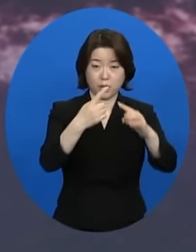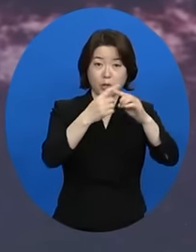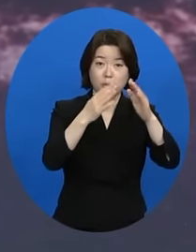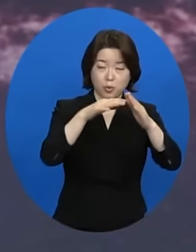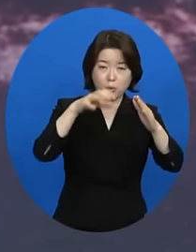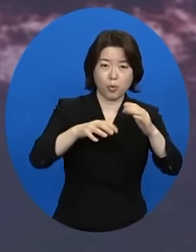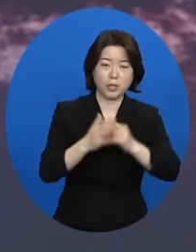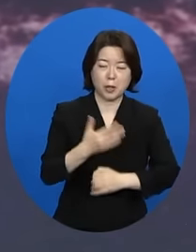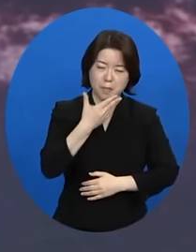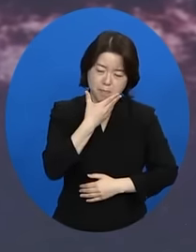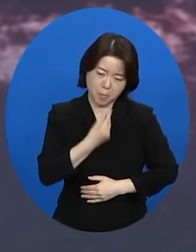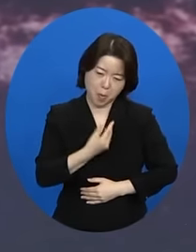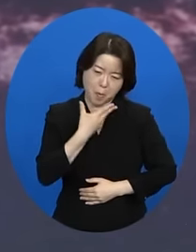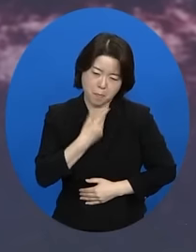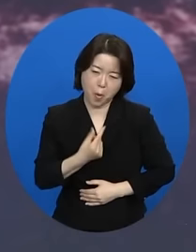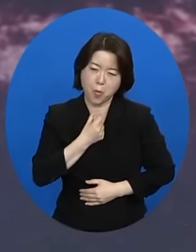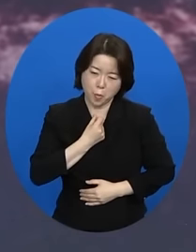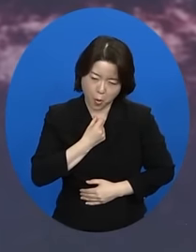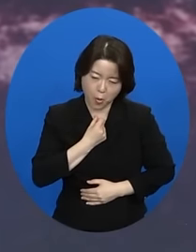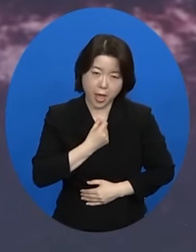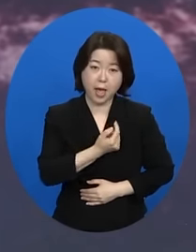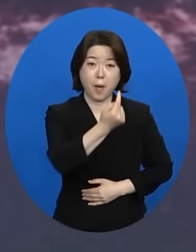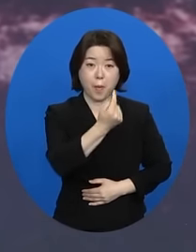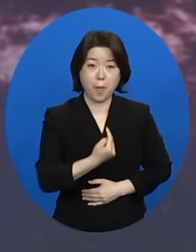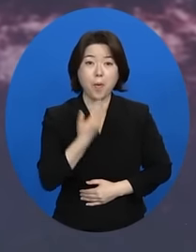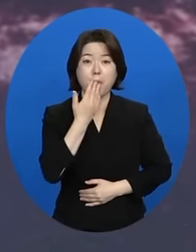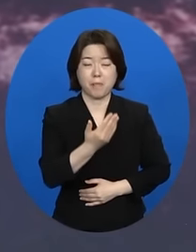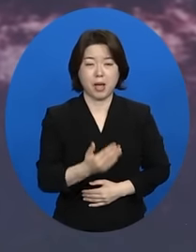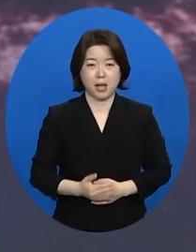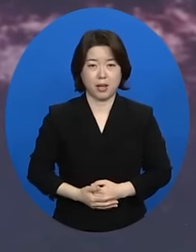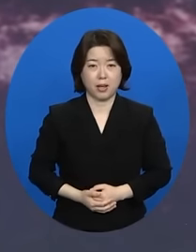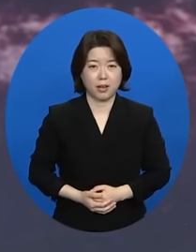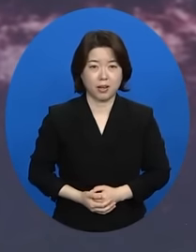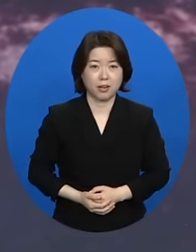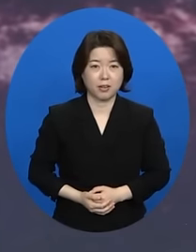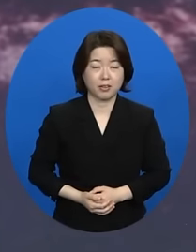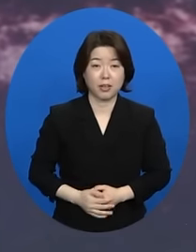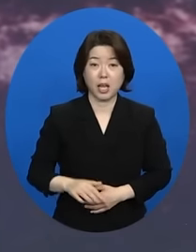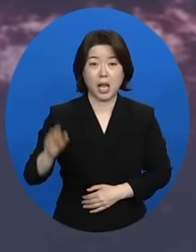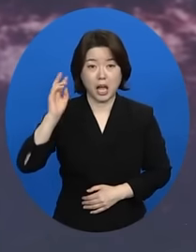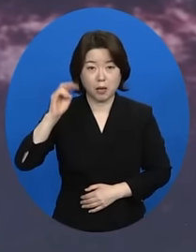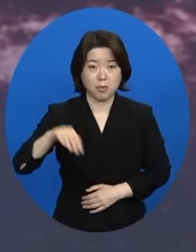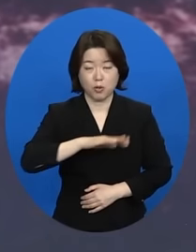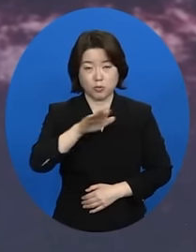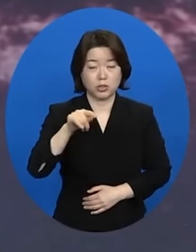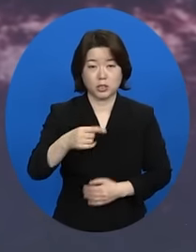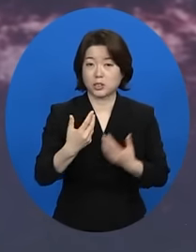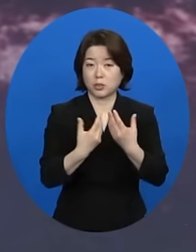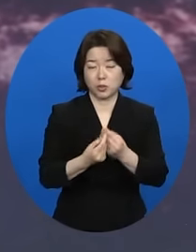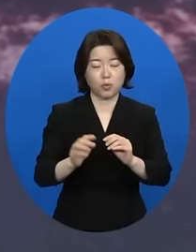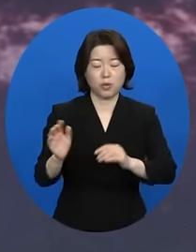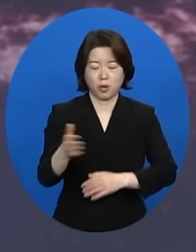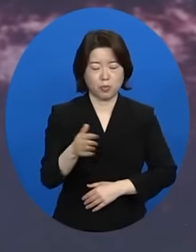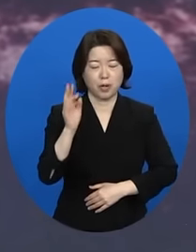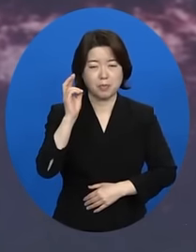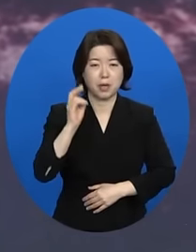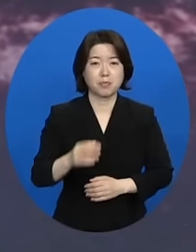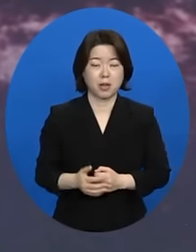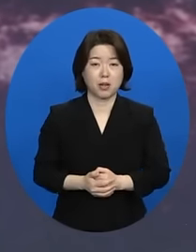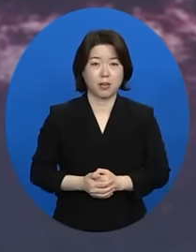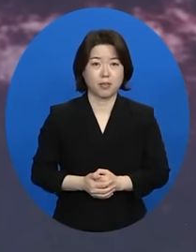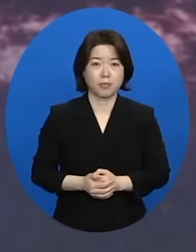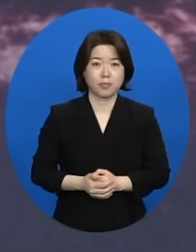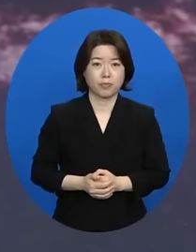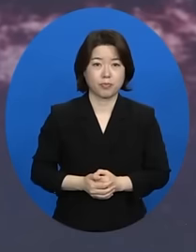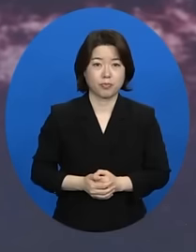기복신앙이 침투할 수 있습니다. 아마 우리 교회는 그런 경우가 없는 것 같은데요. 돌예배 드릴